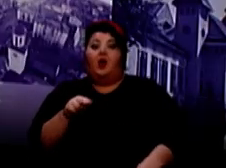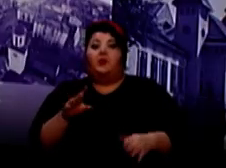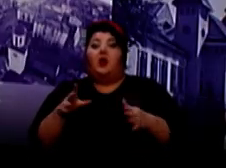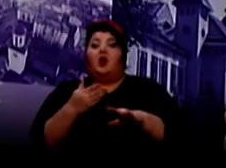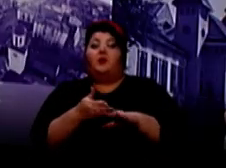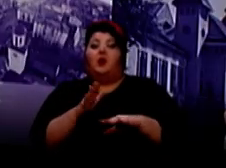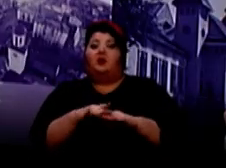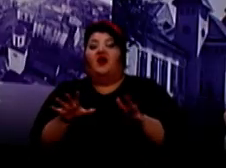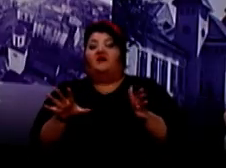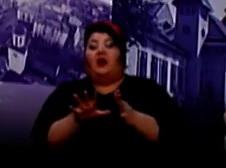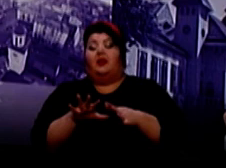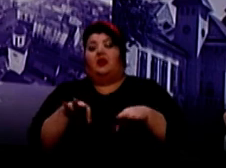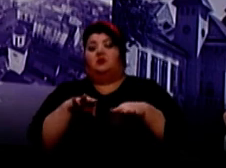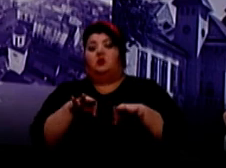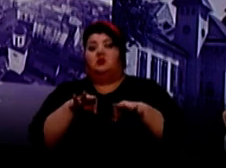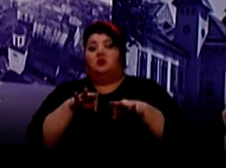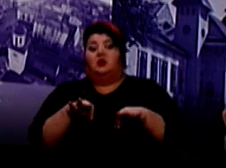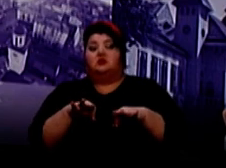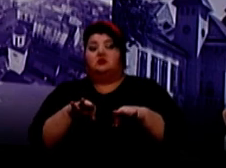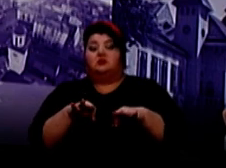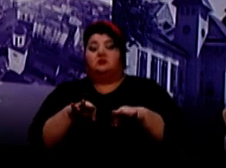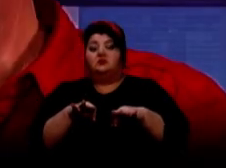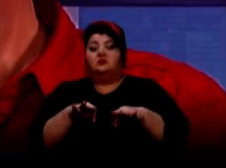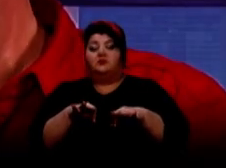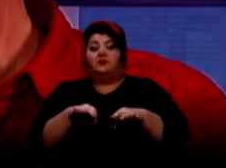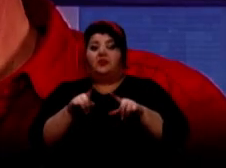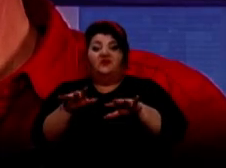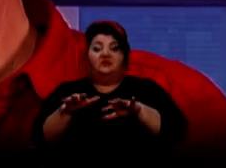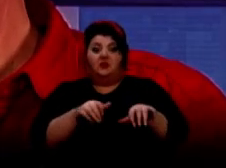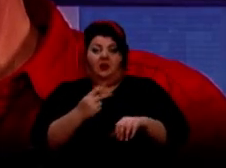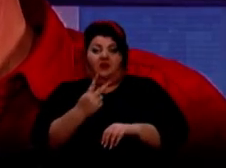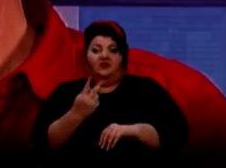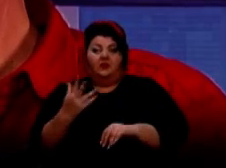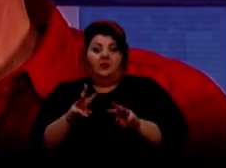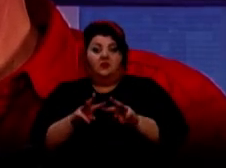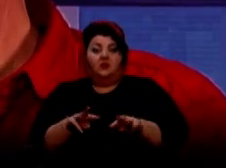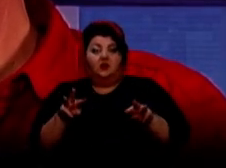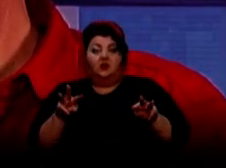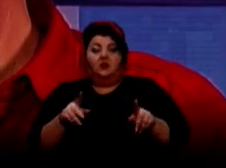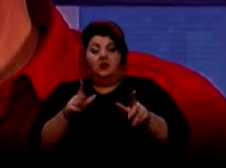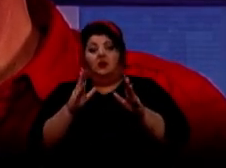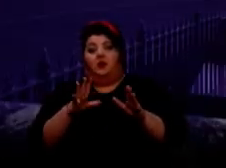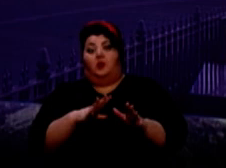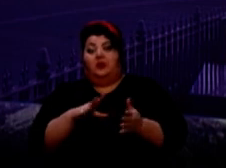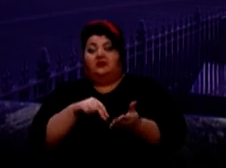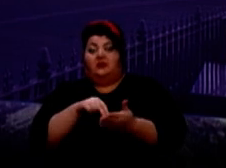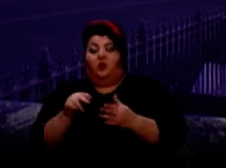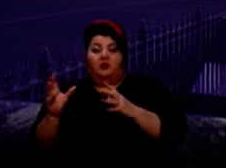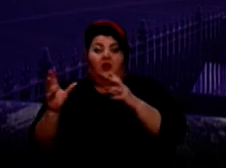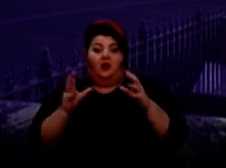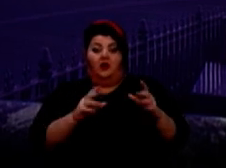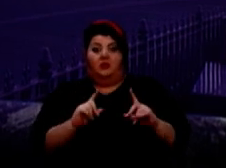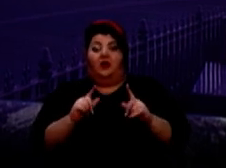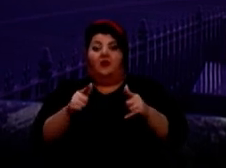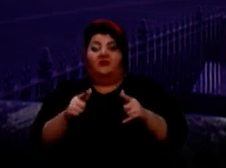додатково заклали 25. А до цього ви задаваєте питання міському голові. 25 мільйонів, за які будуть закуплені автобуси, які вийдуть на